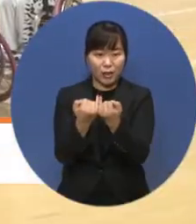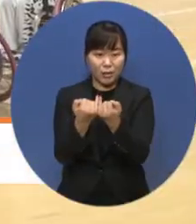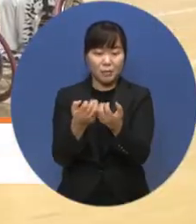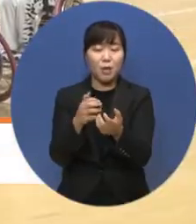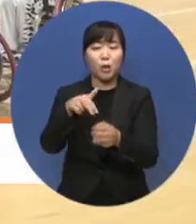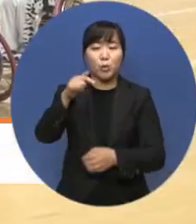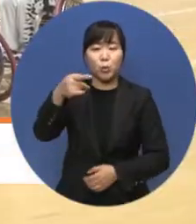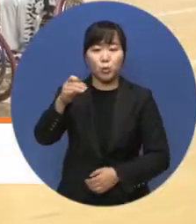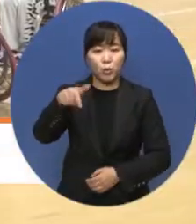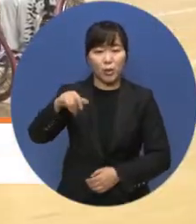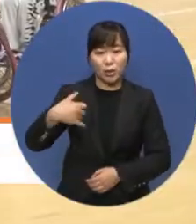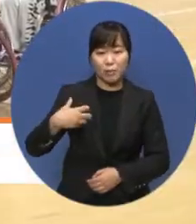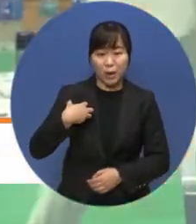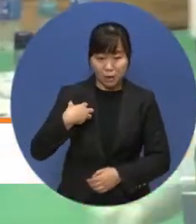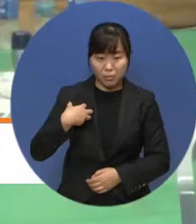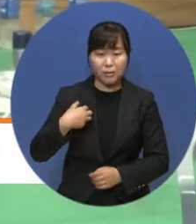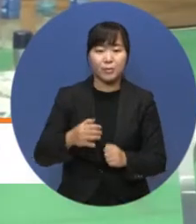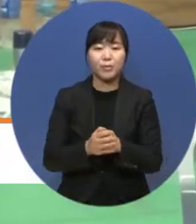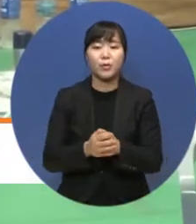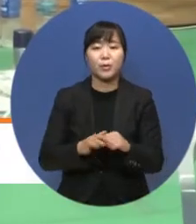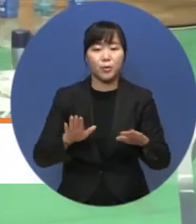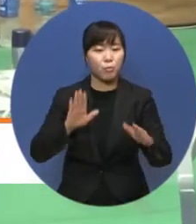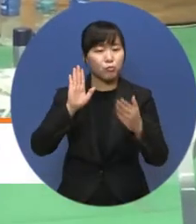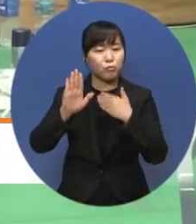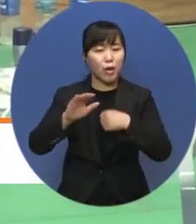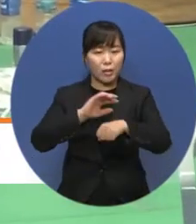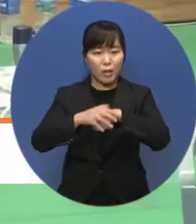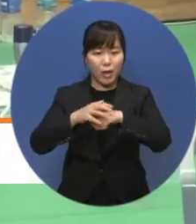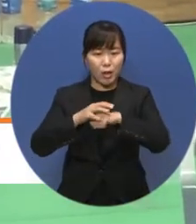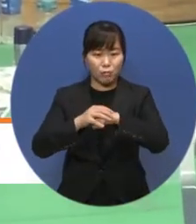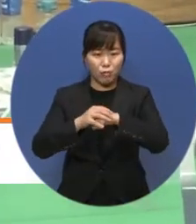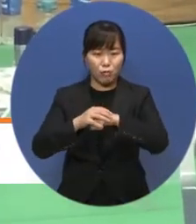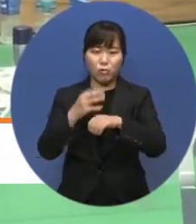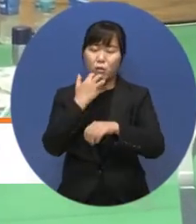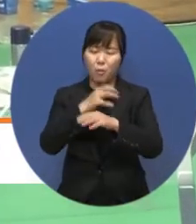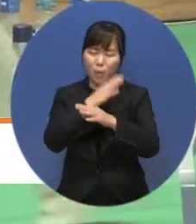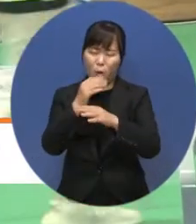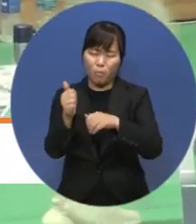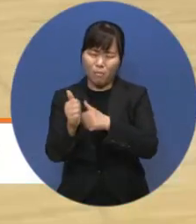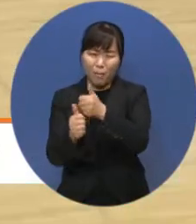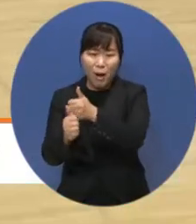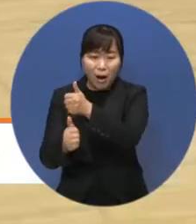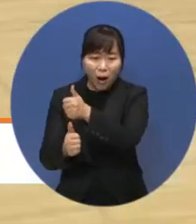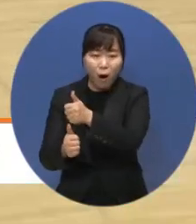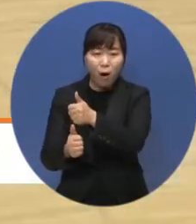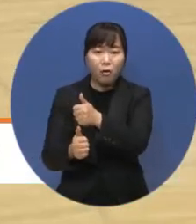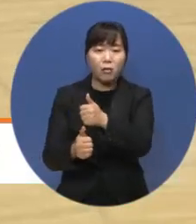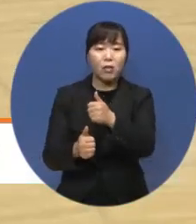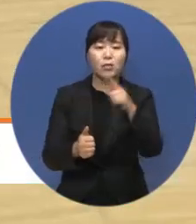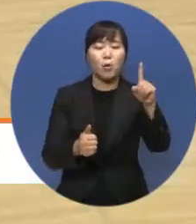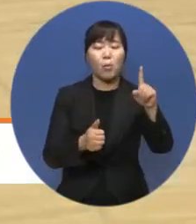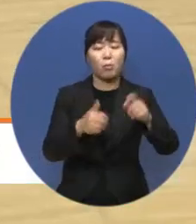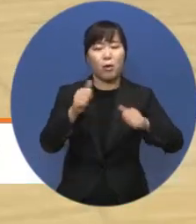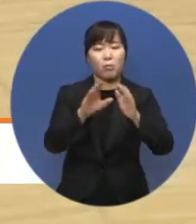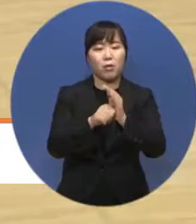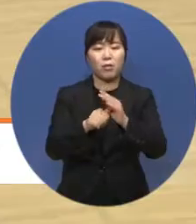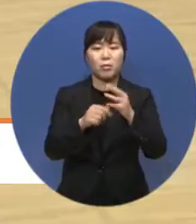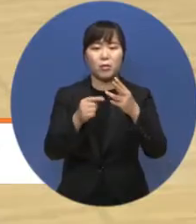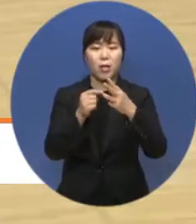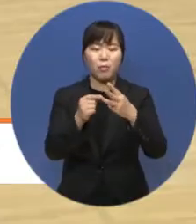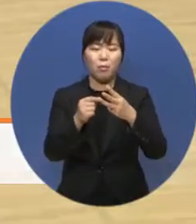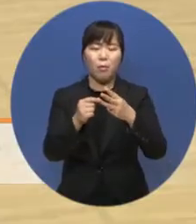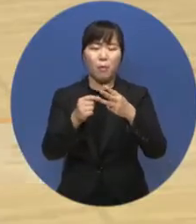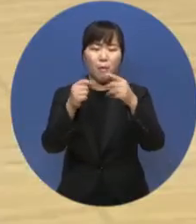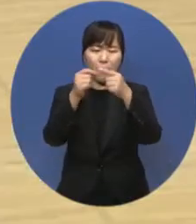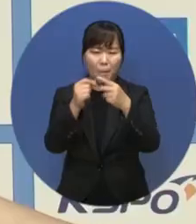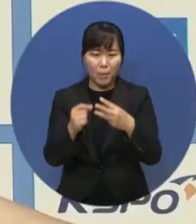감독이 지휘봉을 잡은 춘천은 이후 대구와 서울까지 꺾으며 1라운드 초반 3승을 연이어 기록해 다크호스로 떠오르고